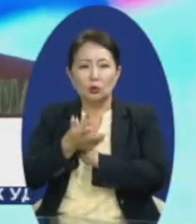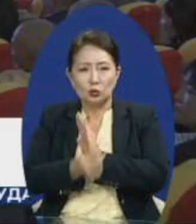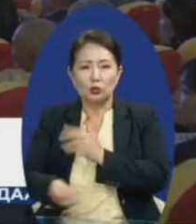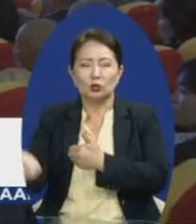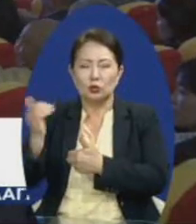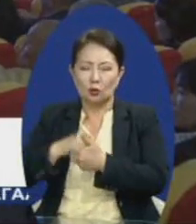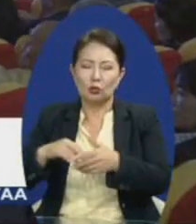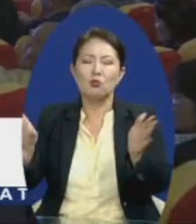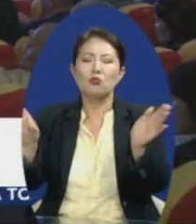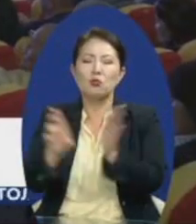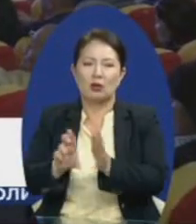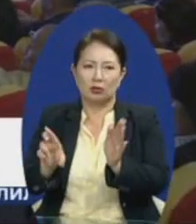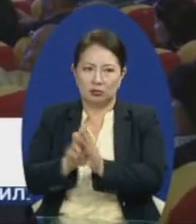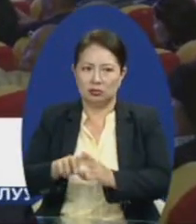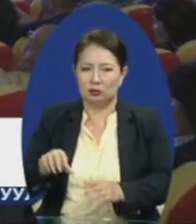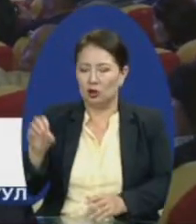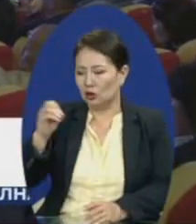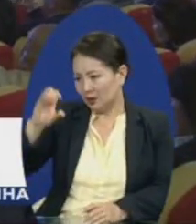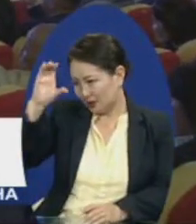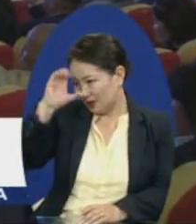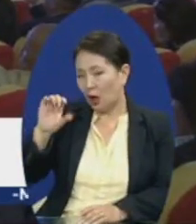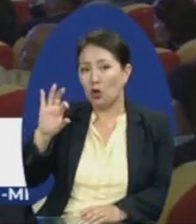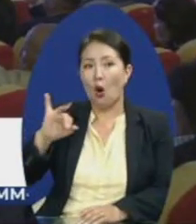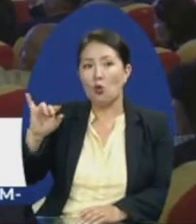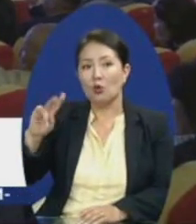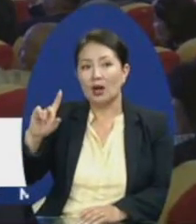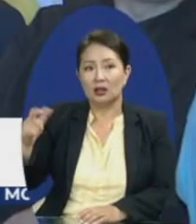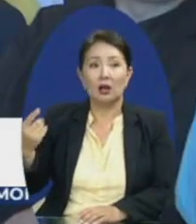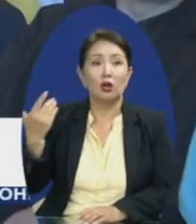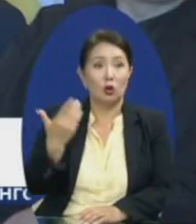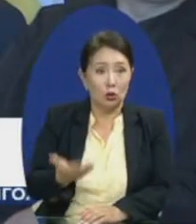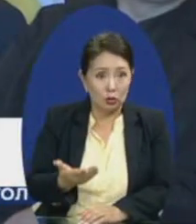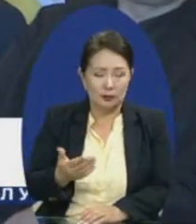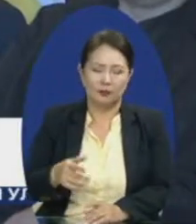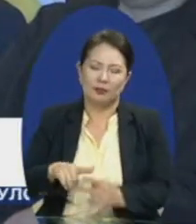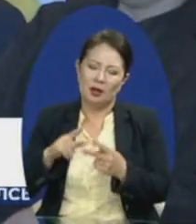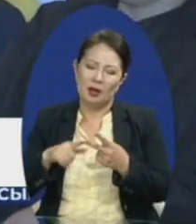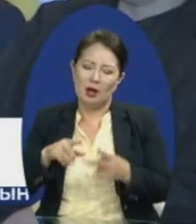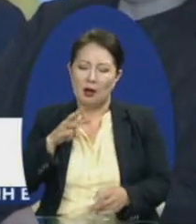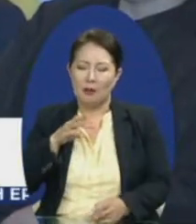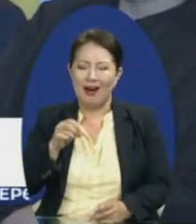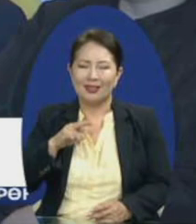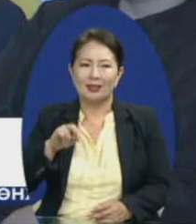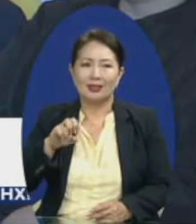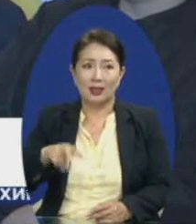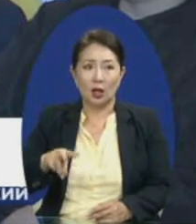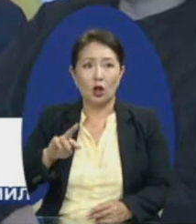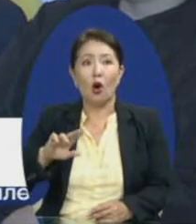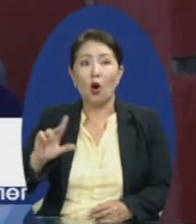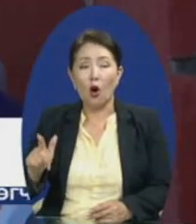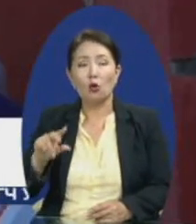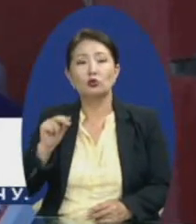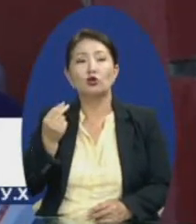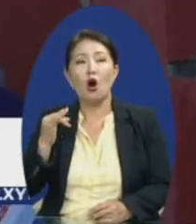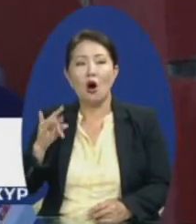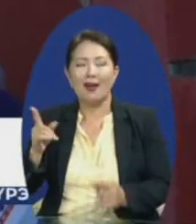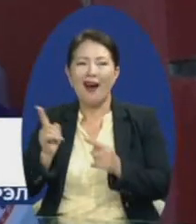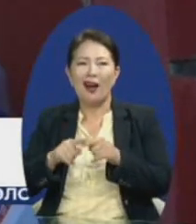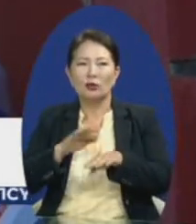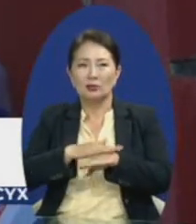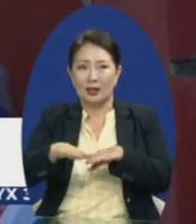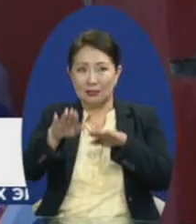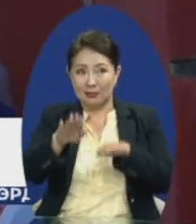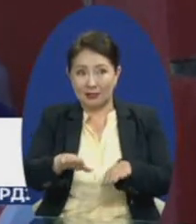боломжтой гэсэн тайлбарыг ерөнхий сайд оюу эрдэнэ өгч байна. Харин Мандалгов Чойрын чиглэл хатуу хөдөлтөй автозам тавих нь